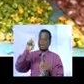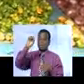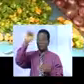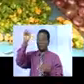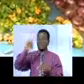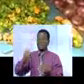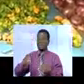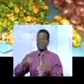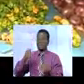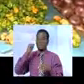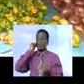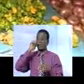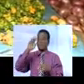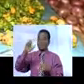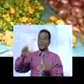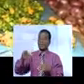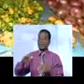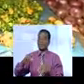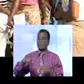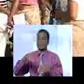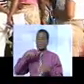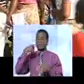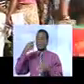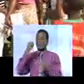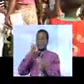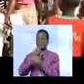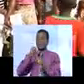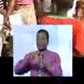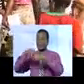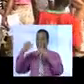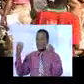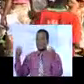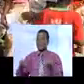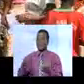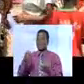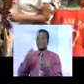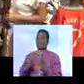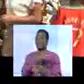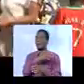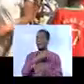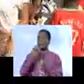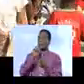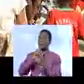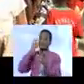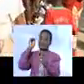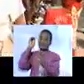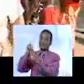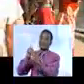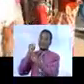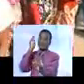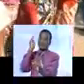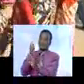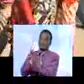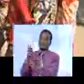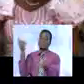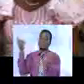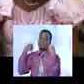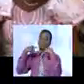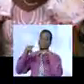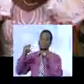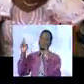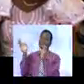En atteindre 50% avant 2020, c'est un des objectifs fixés au cours d'une table